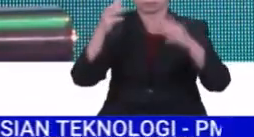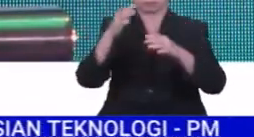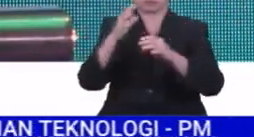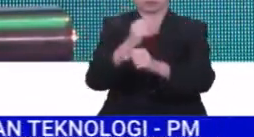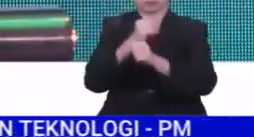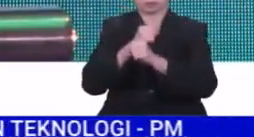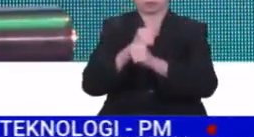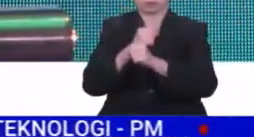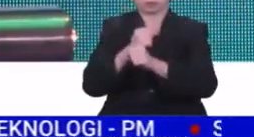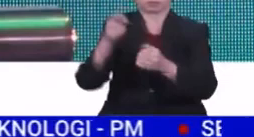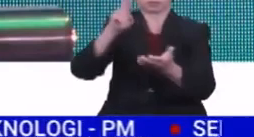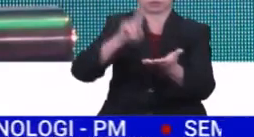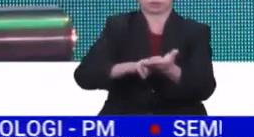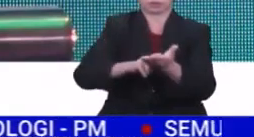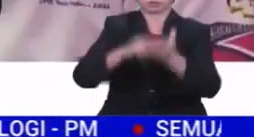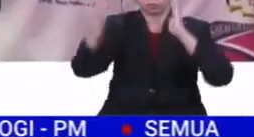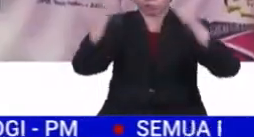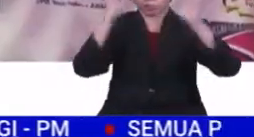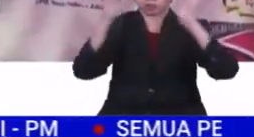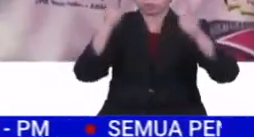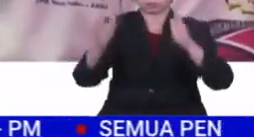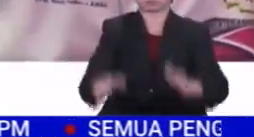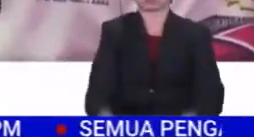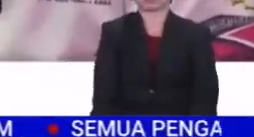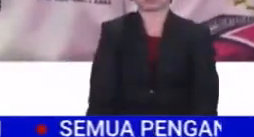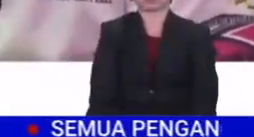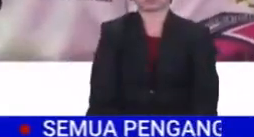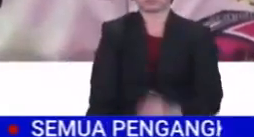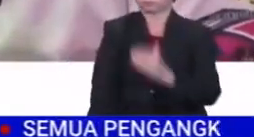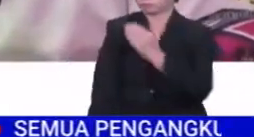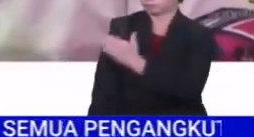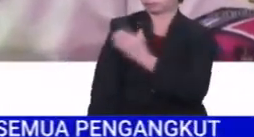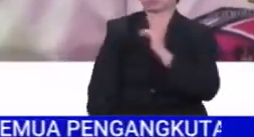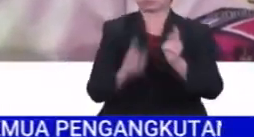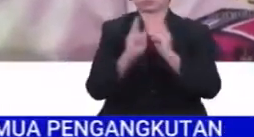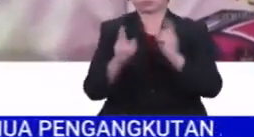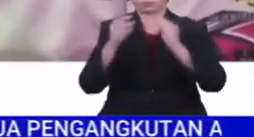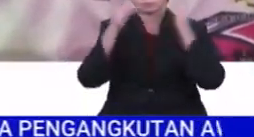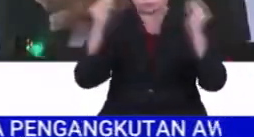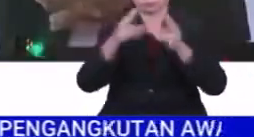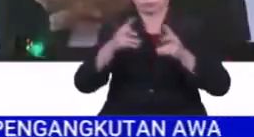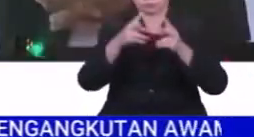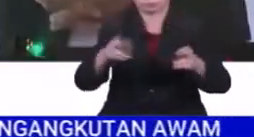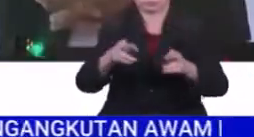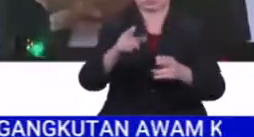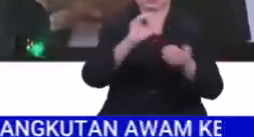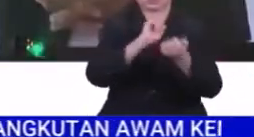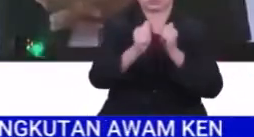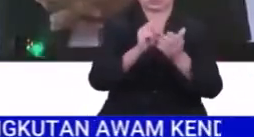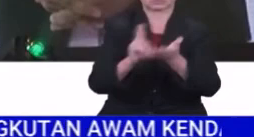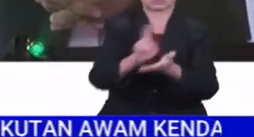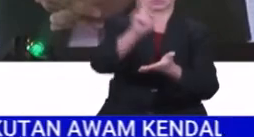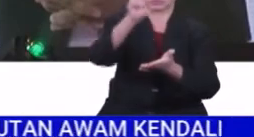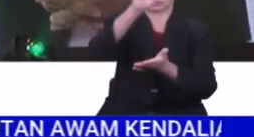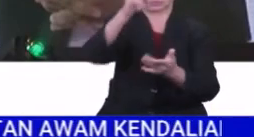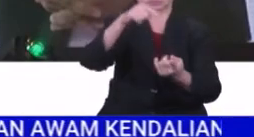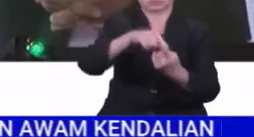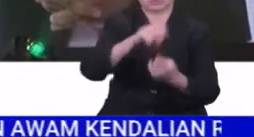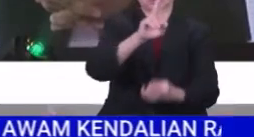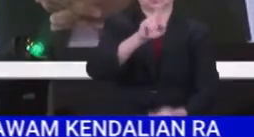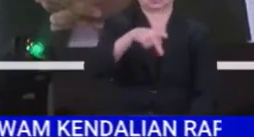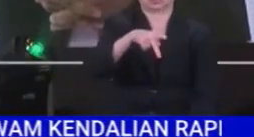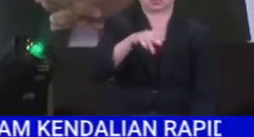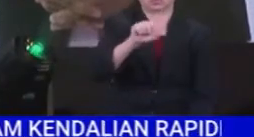cabang kekuasaan di tubuhnya ini blablushop sepeda Majlis pelancaran Suzuki edisi ke-5 di Ussy